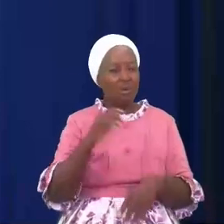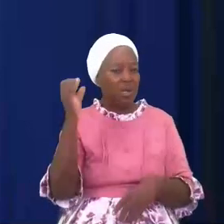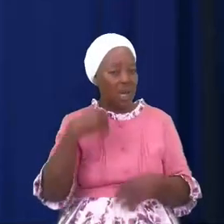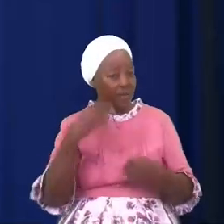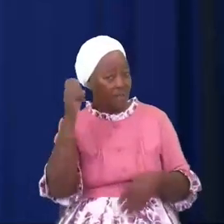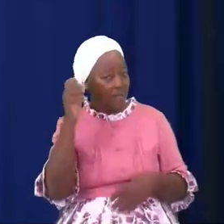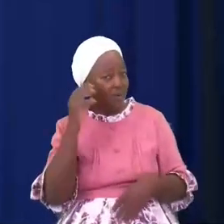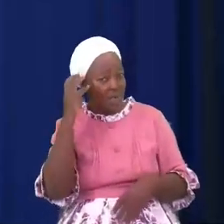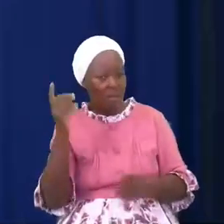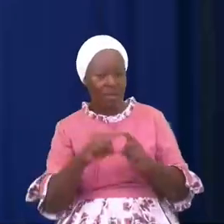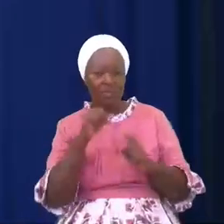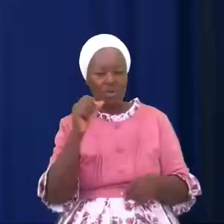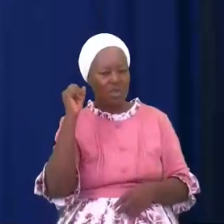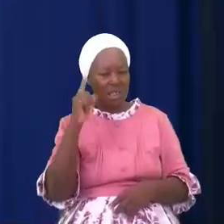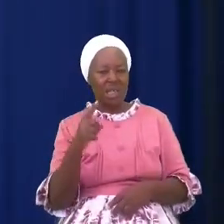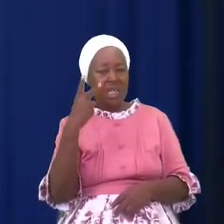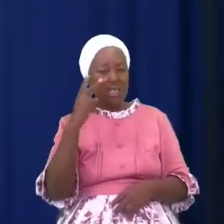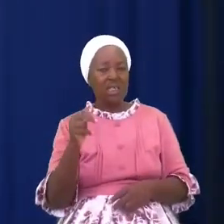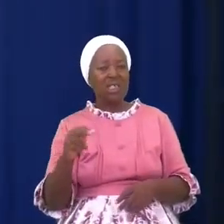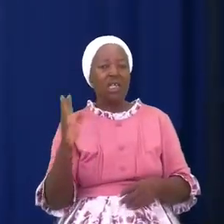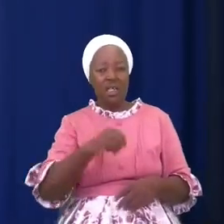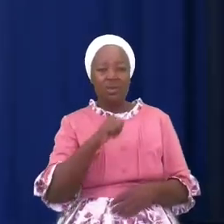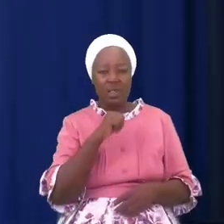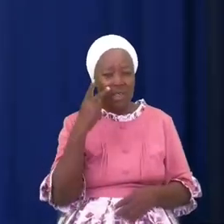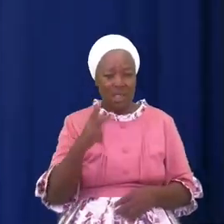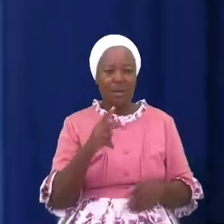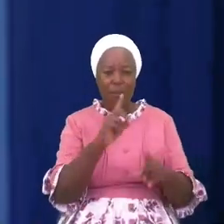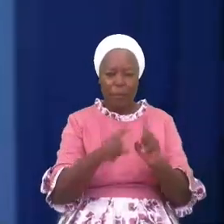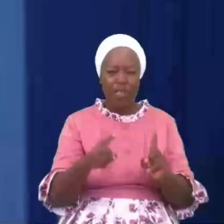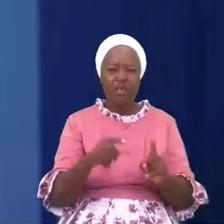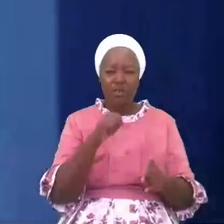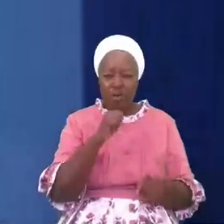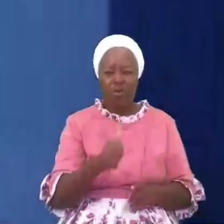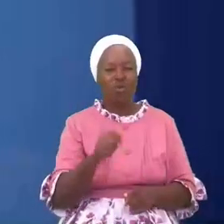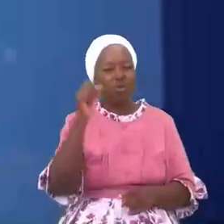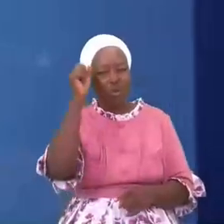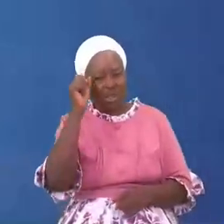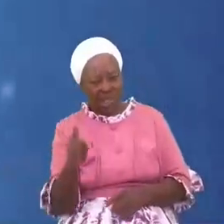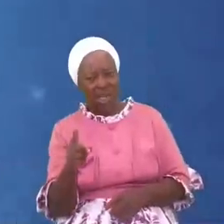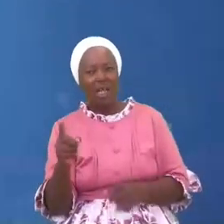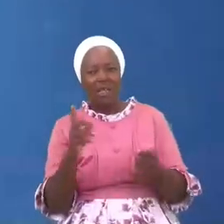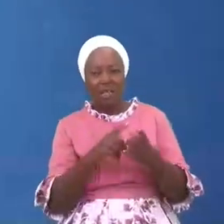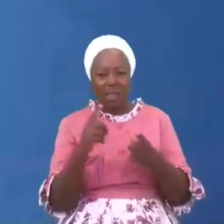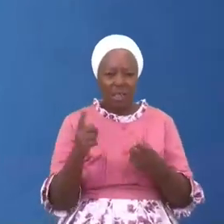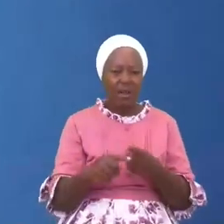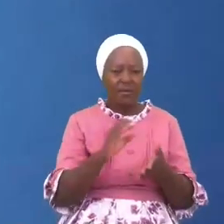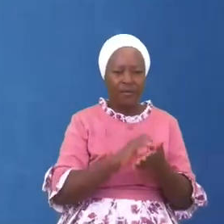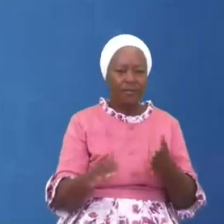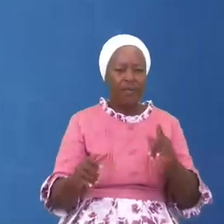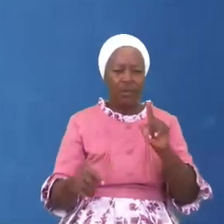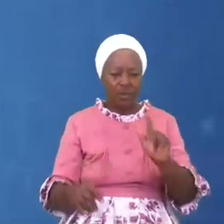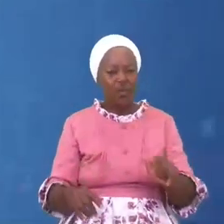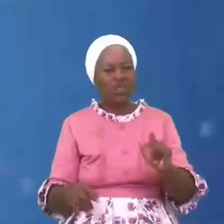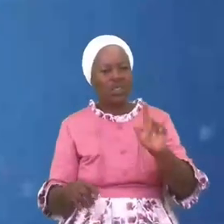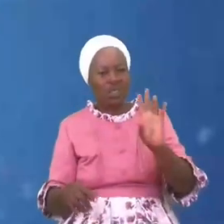de vos oreilles et vous ne comprendrez point. Vous regarderez de vos yeux et vous ne verrez point. Verset 27, il dit,